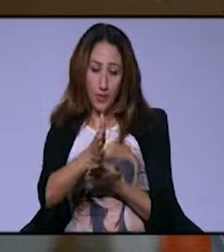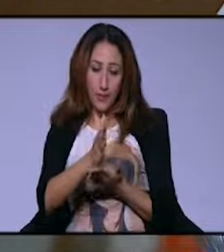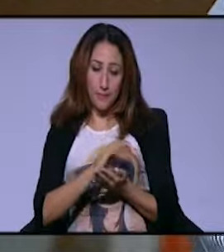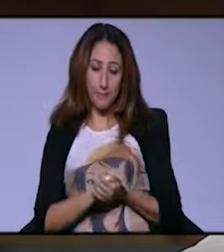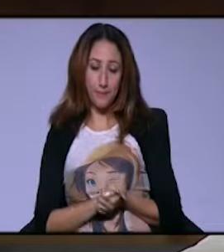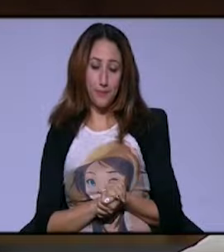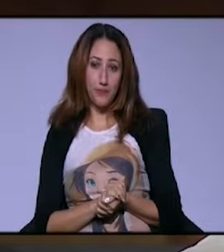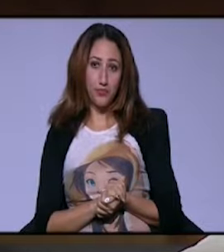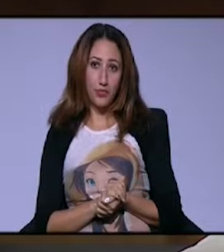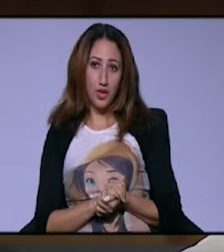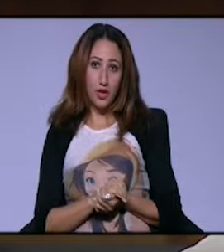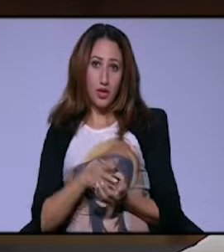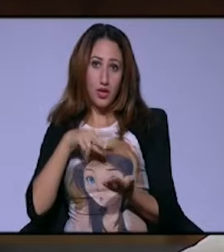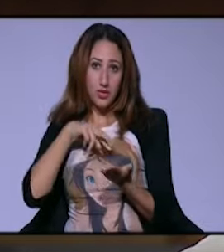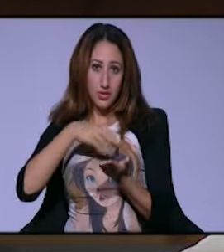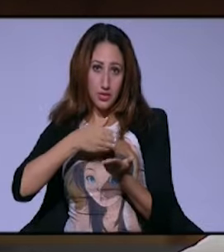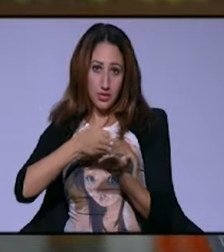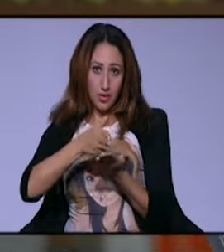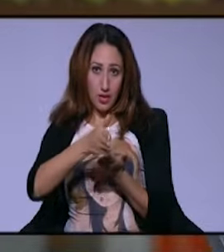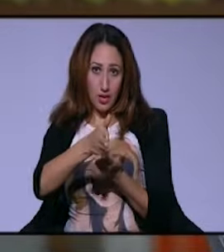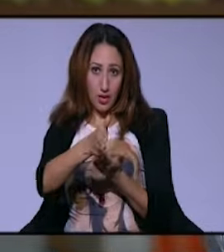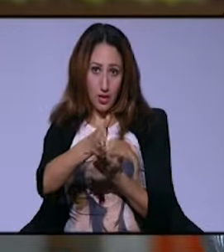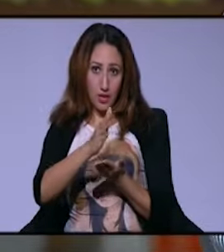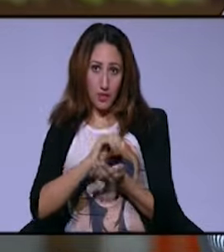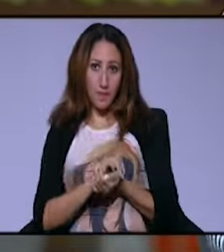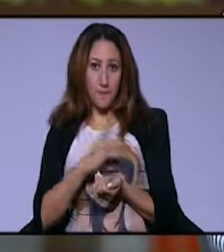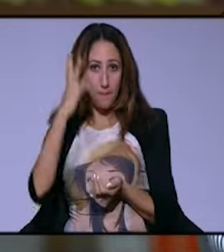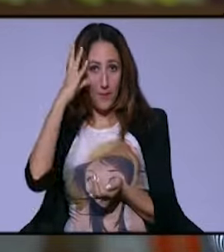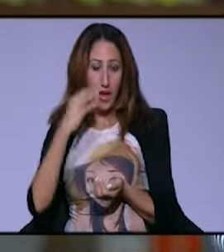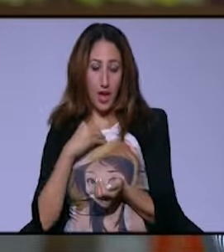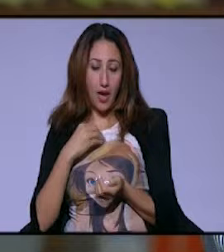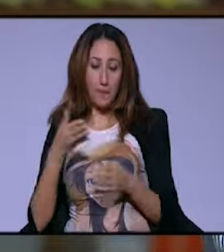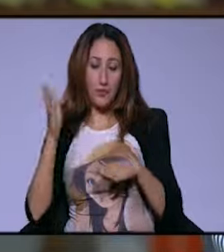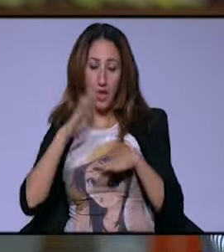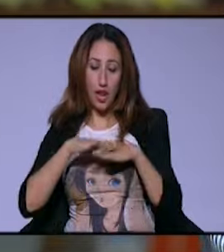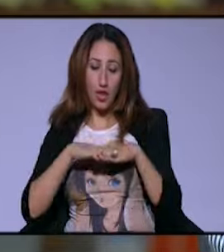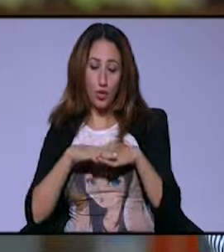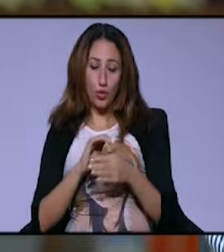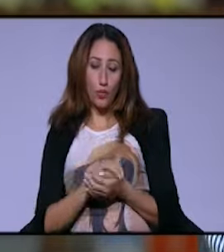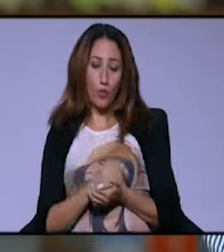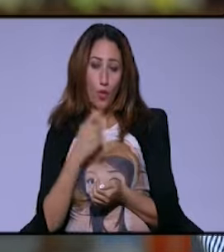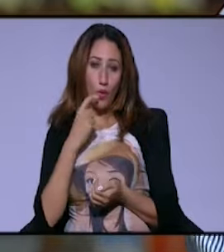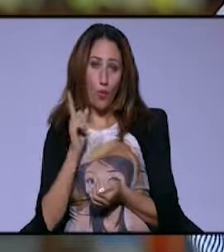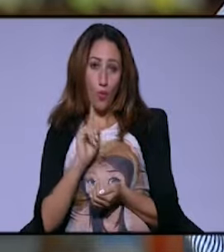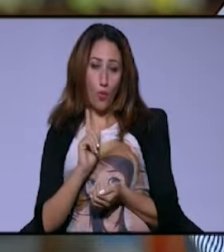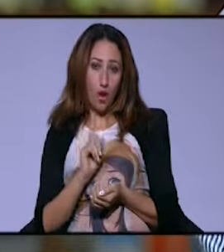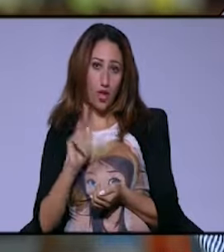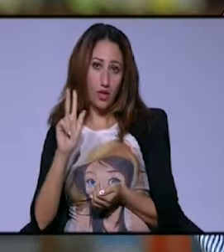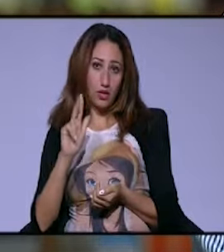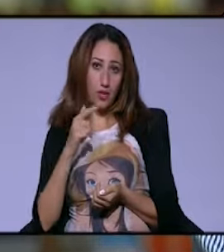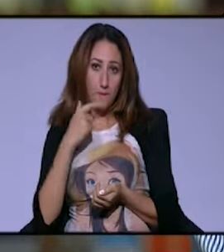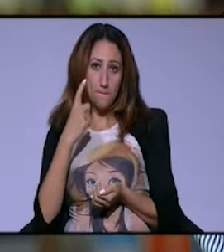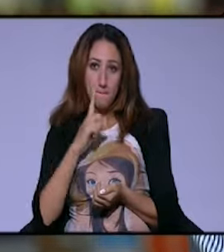المستقيم صراط الذين أنعمت عليهم